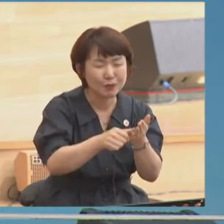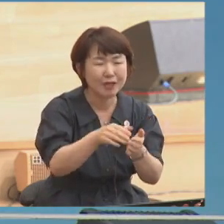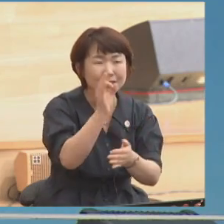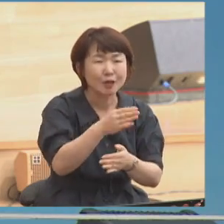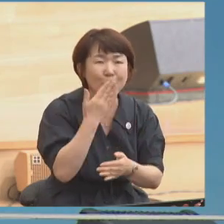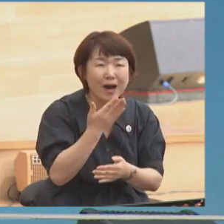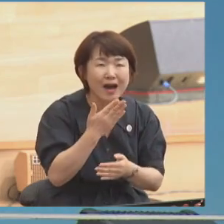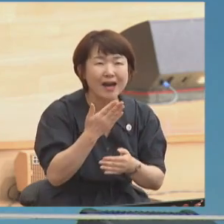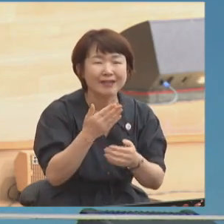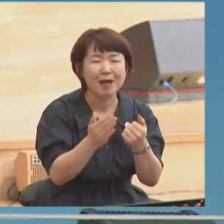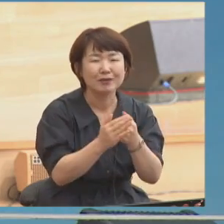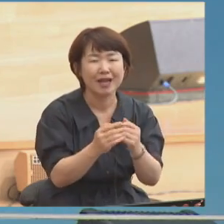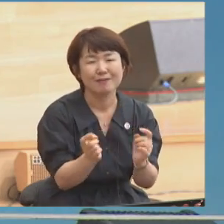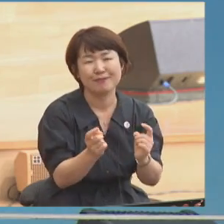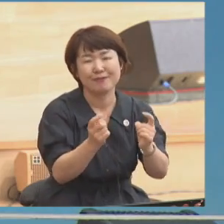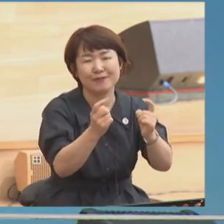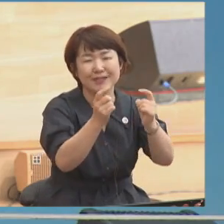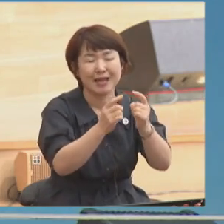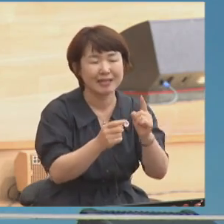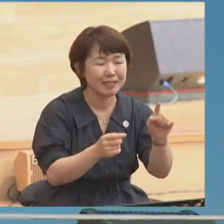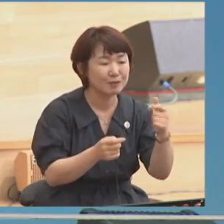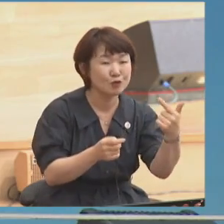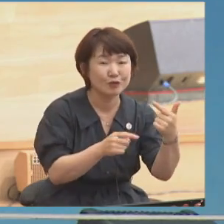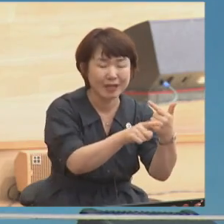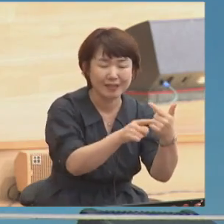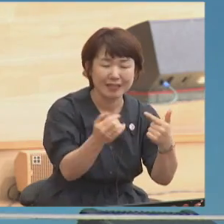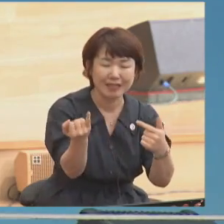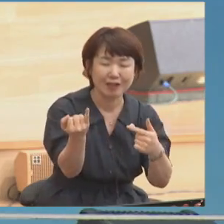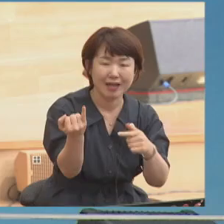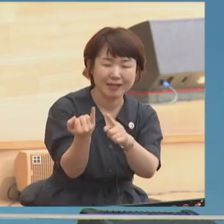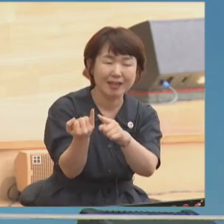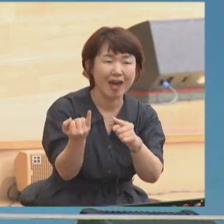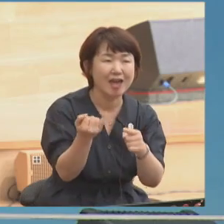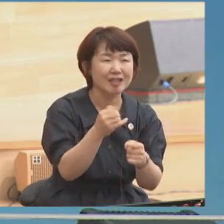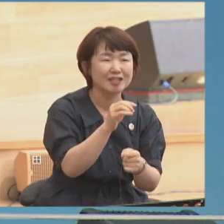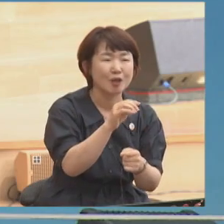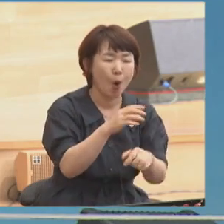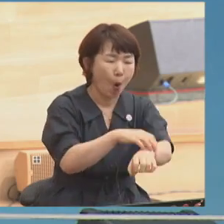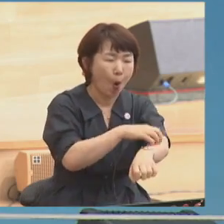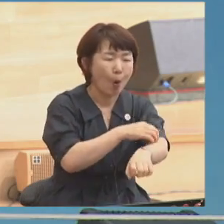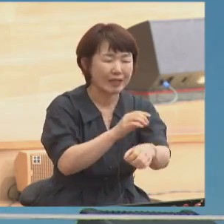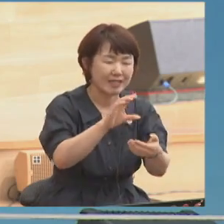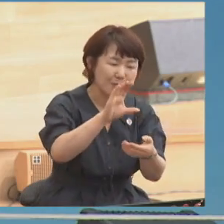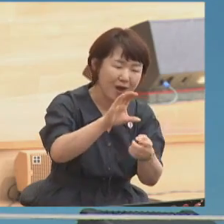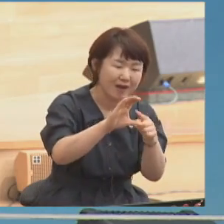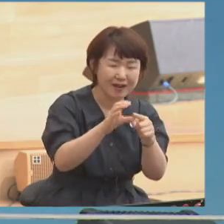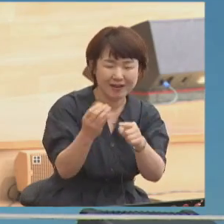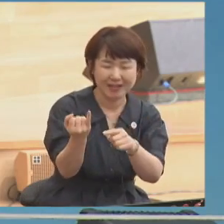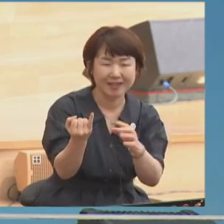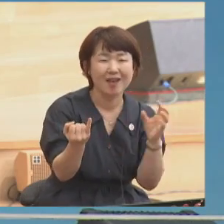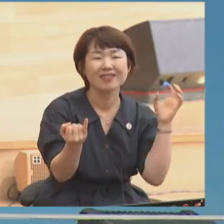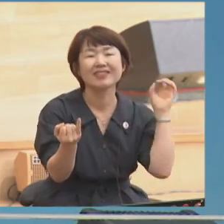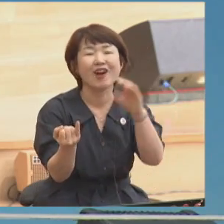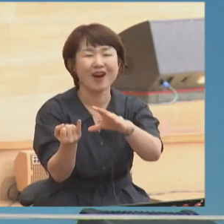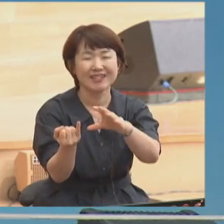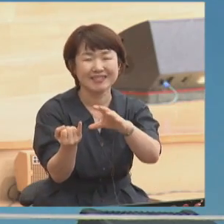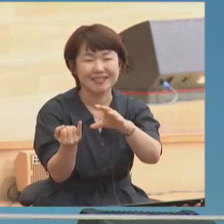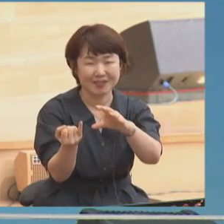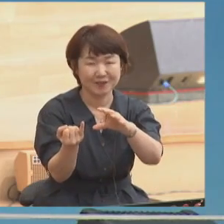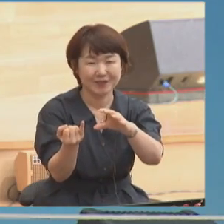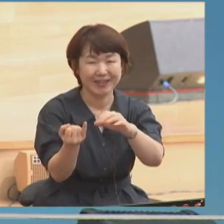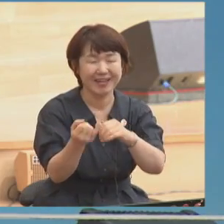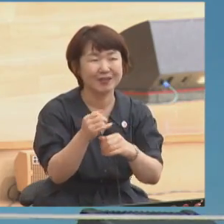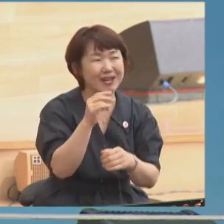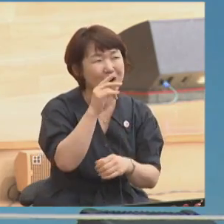다투었다. 그 남자는 피클병을 여자에게 던졌다. 저녁으로 좀 넘어갑니다. 오후